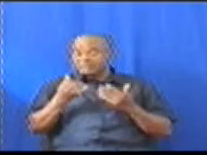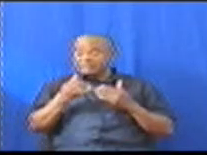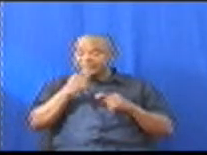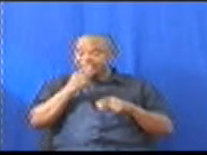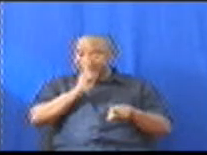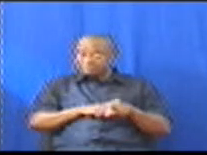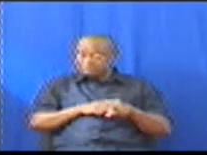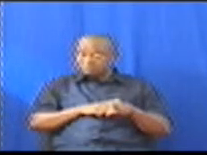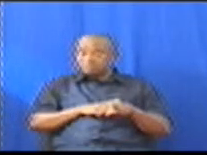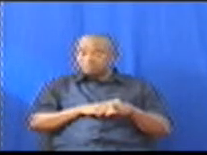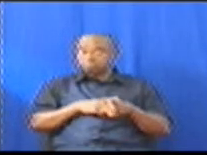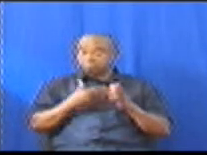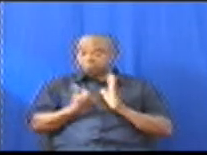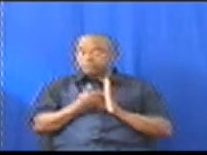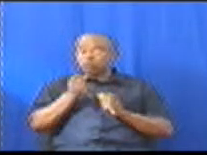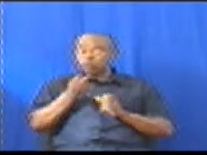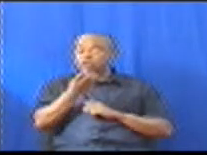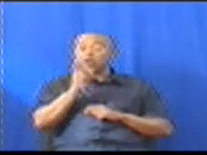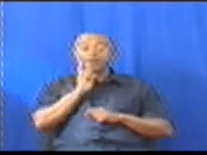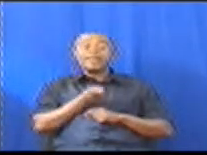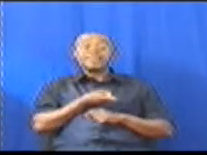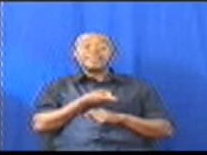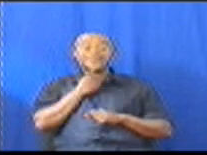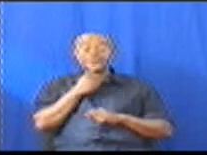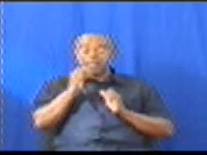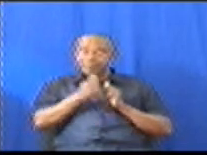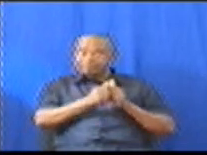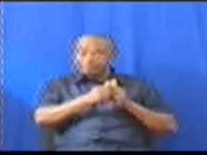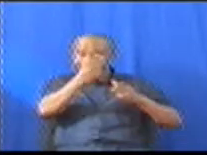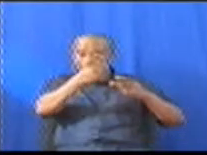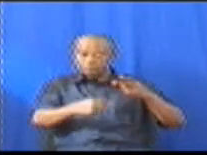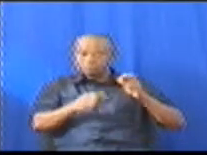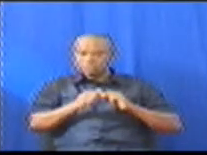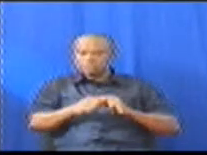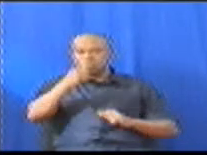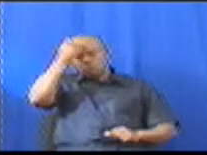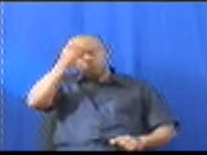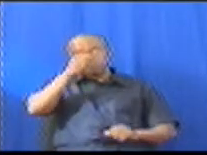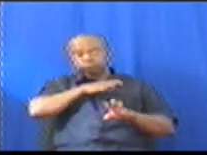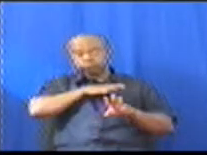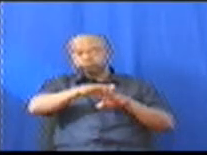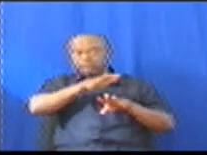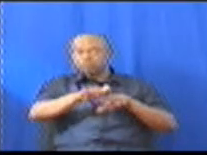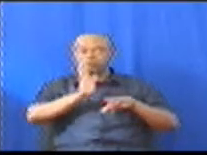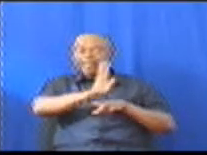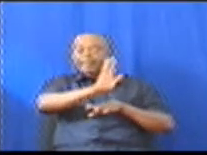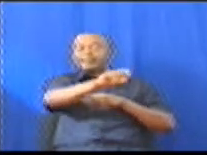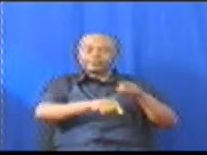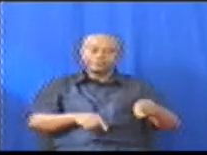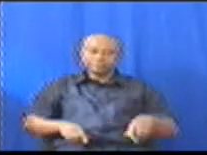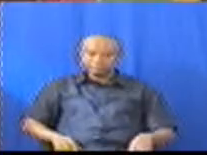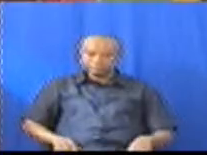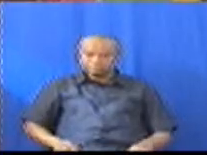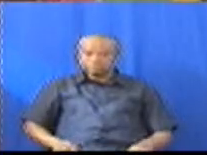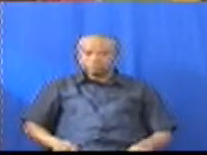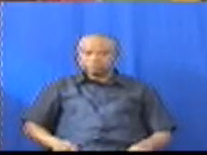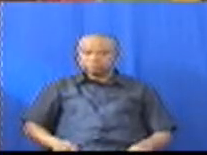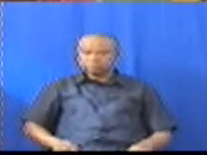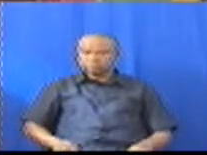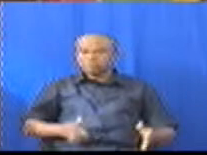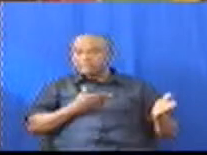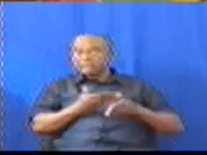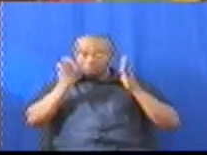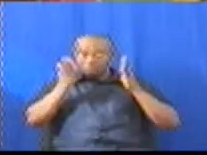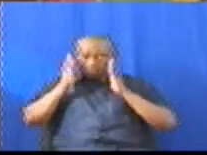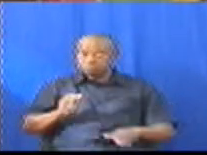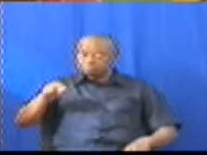utakayochagua kuyajibia, hayo yawe ni sehemu. Mheshimiwa Najma Murtaza